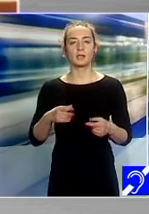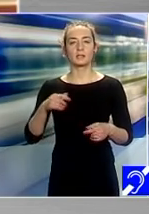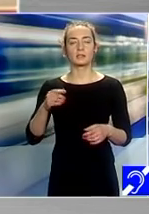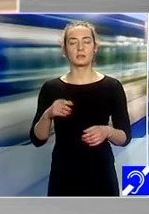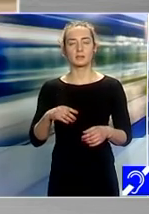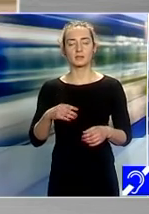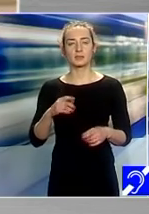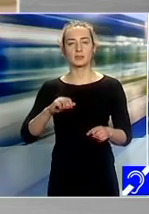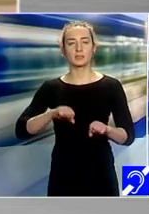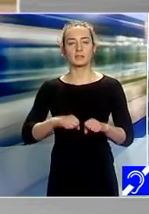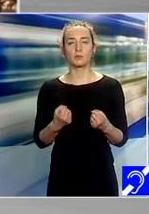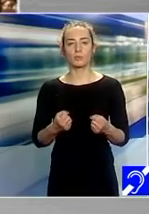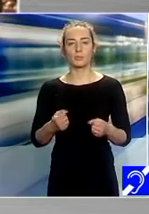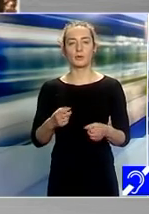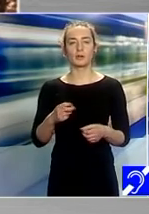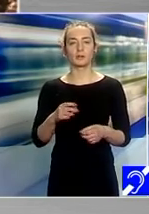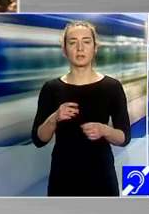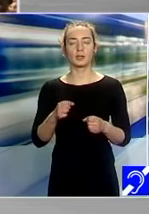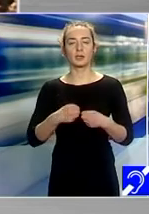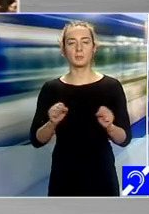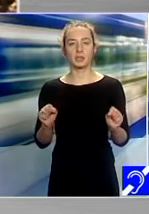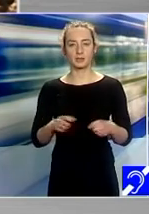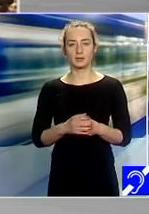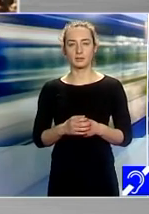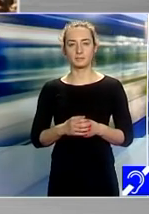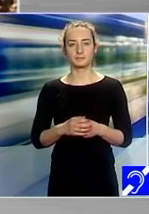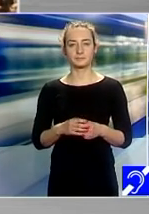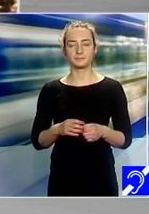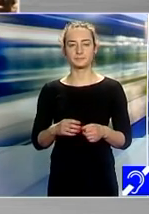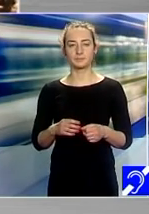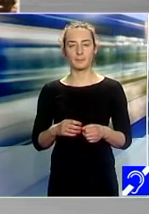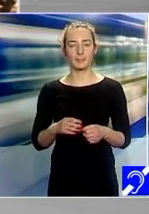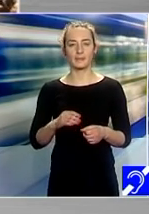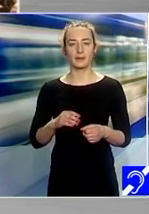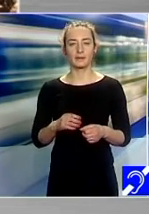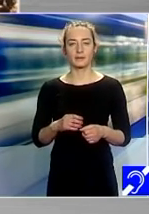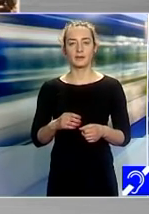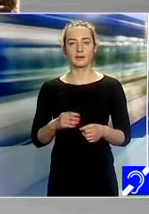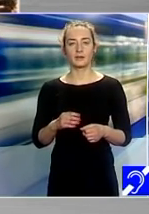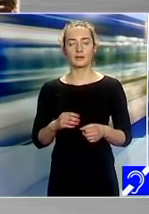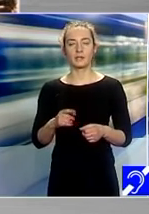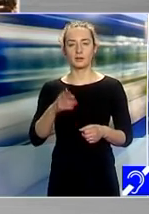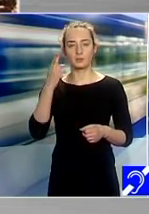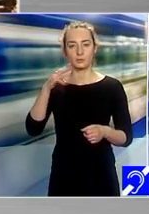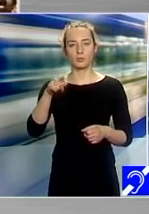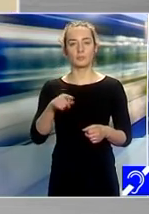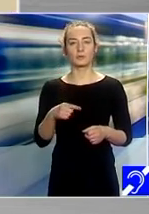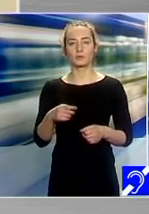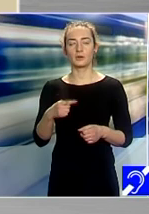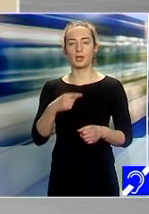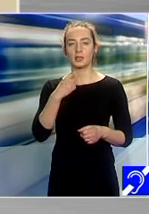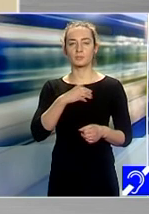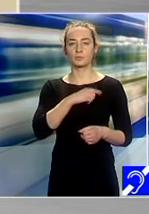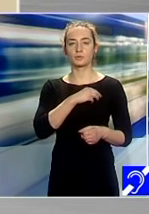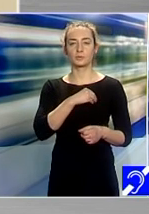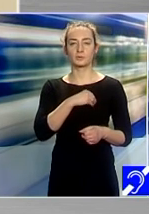și din instituțiile publice ca statul de drept să nu aibă de suferit. Excelența sa a îndemnat și studenții